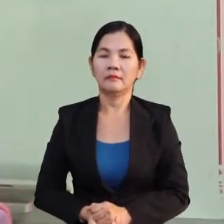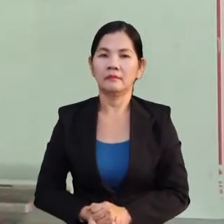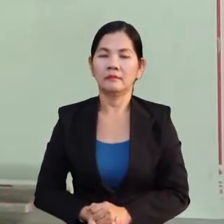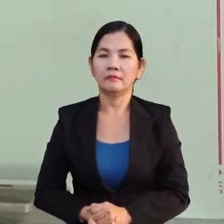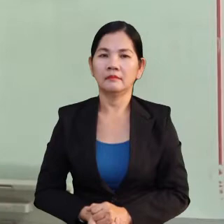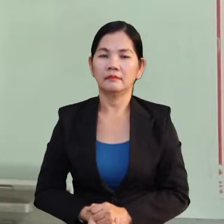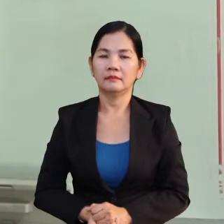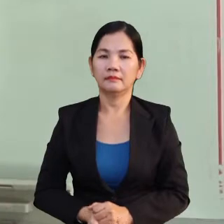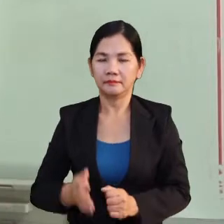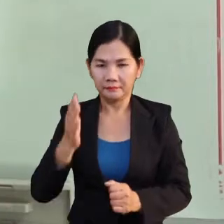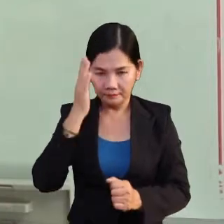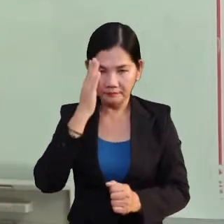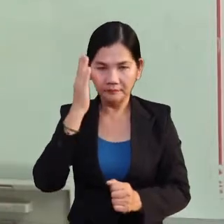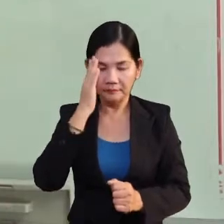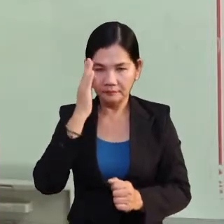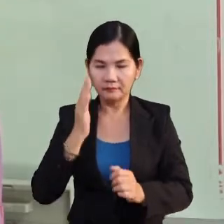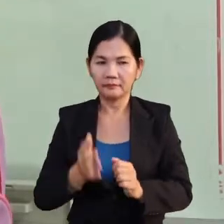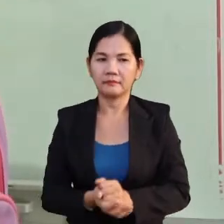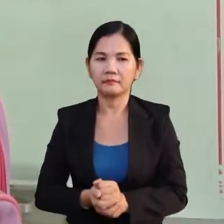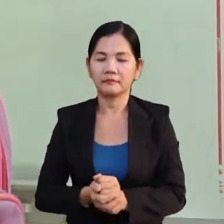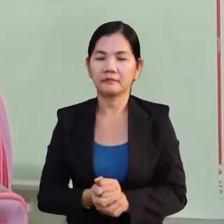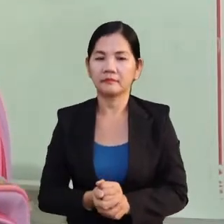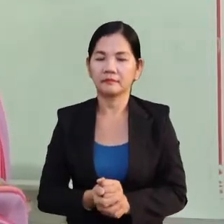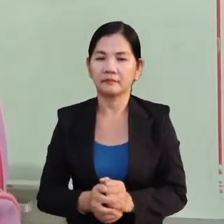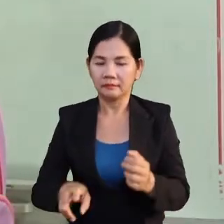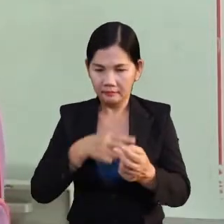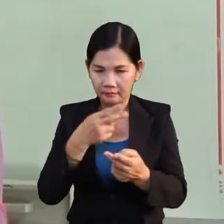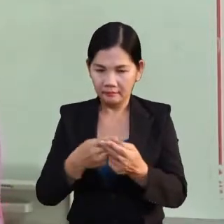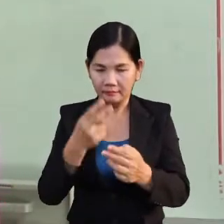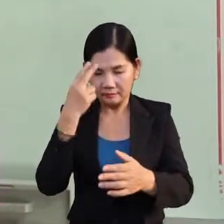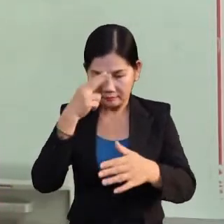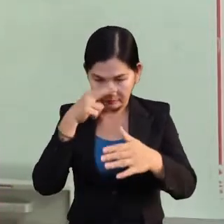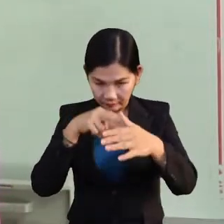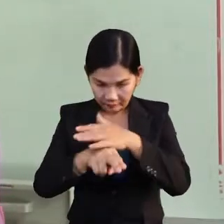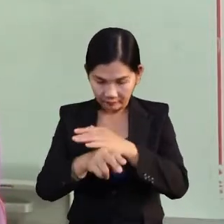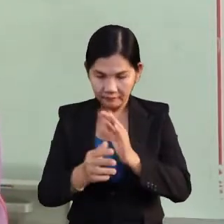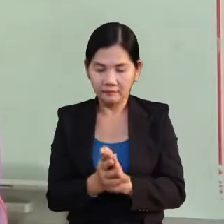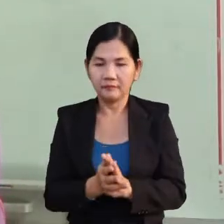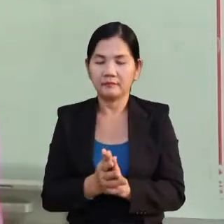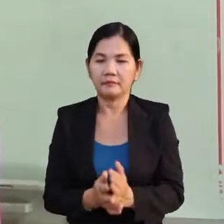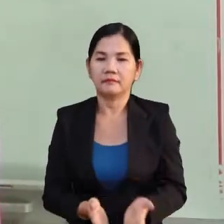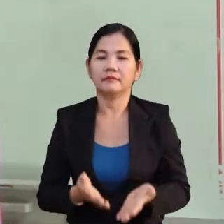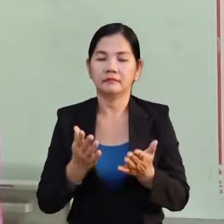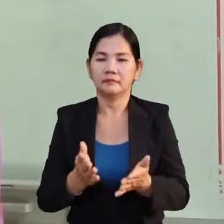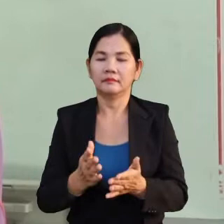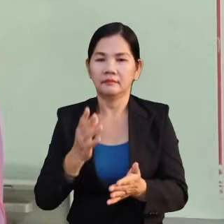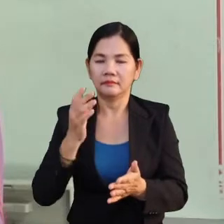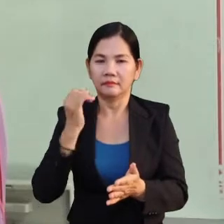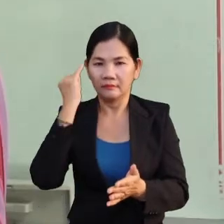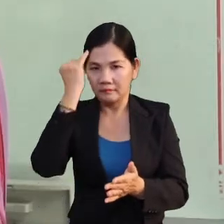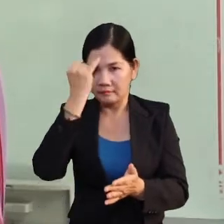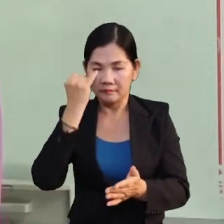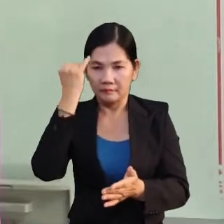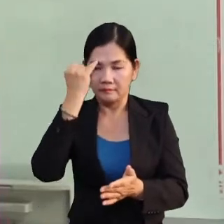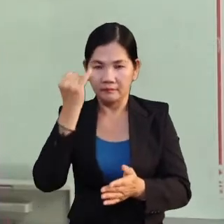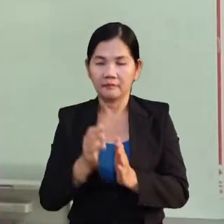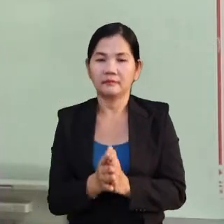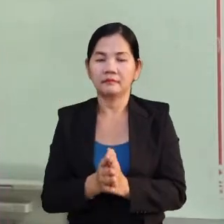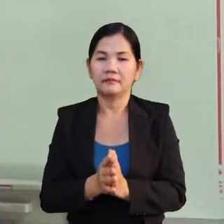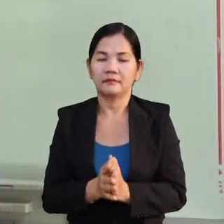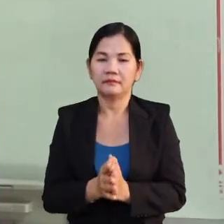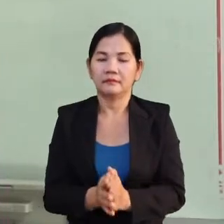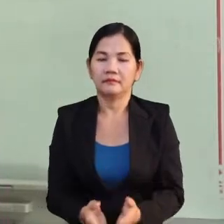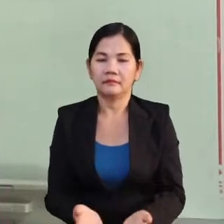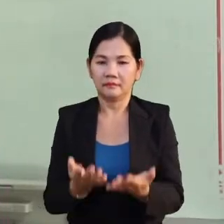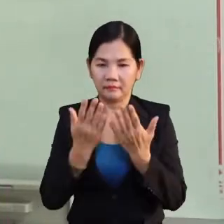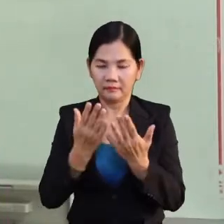ចាចង់ដឹងឥឡូវចាំមើលចម្លើយដែលកូនបានទុទាយដែលអ្នកគ្រូទុកឲ្យកូនឆ្ងល់អមាញ់មិញហ៎អញ្ចឹងយើងចាំផ្ទៀង